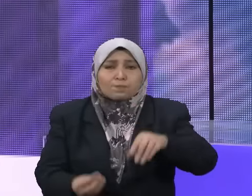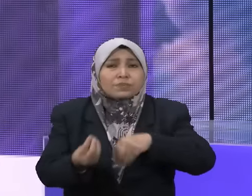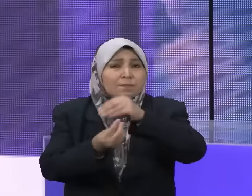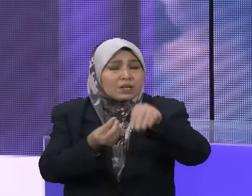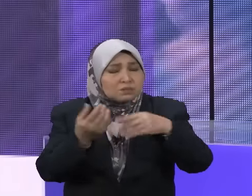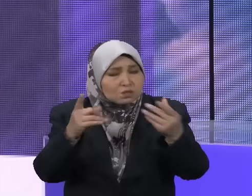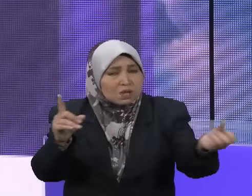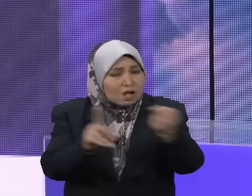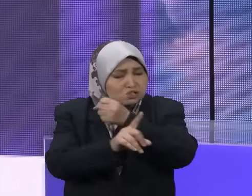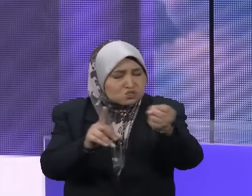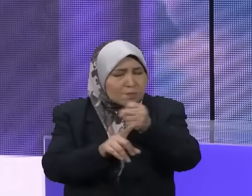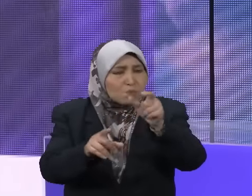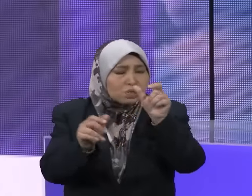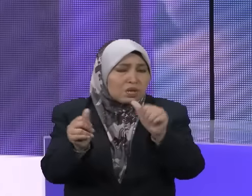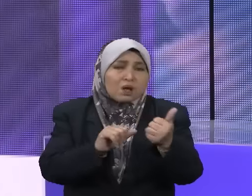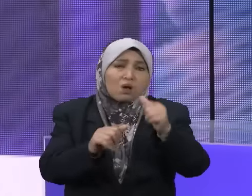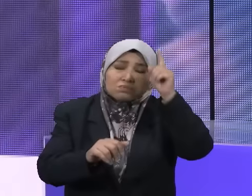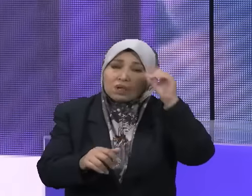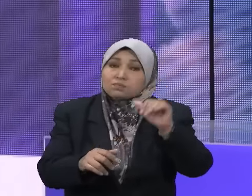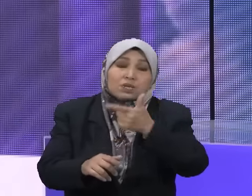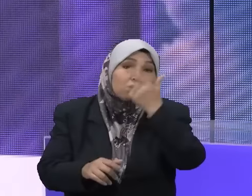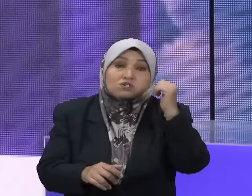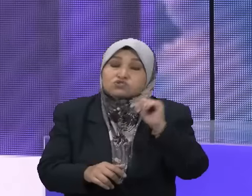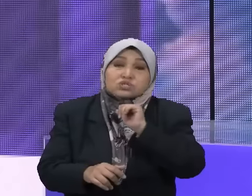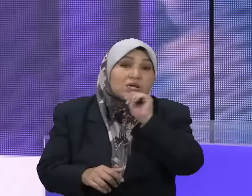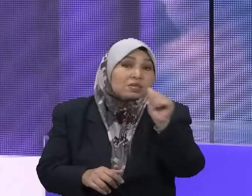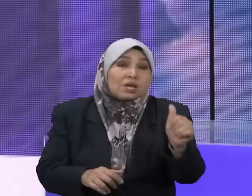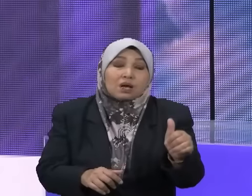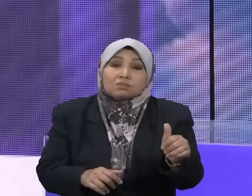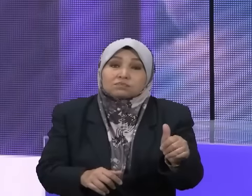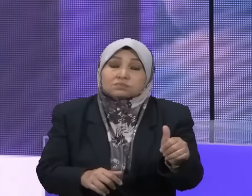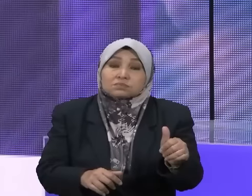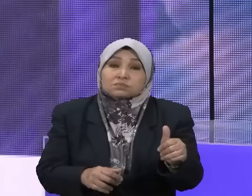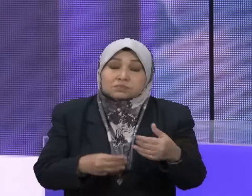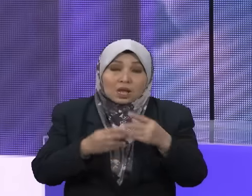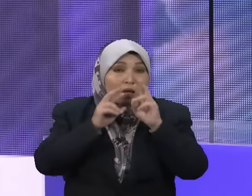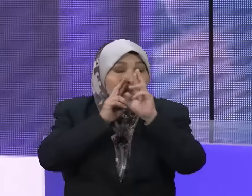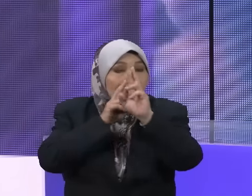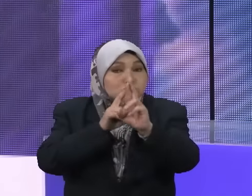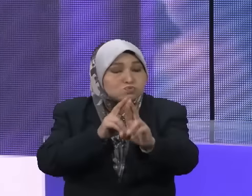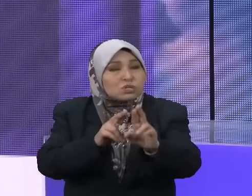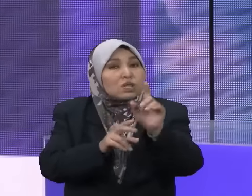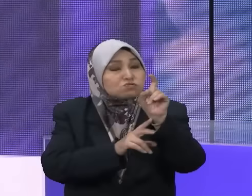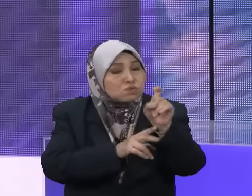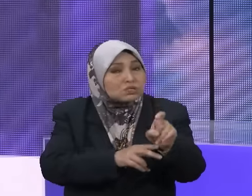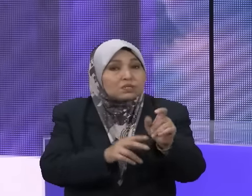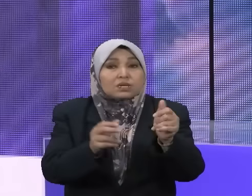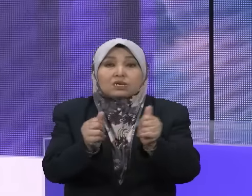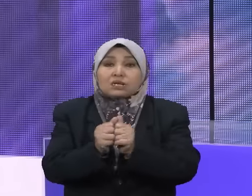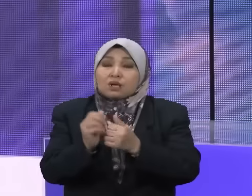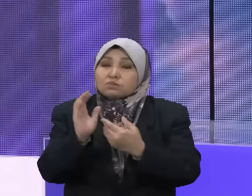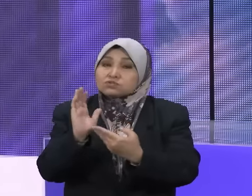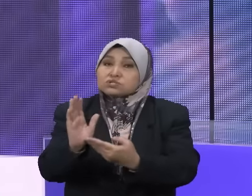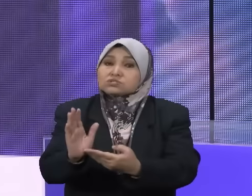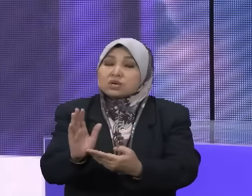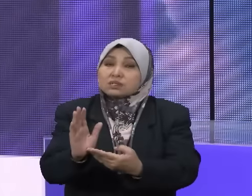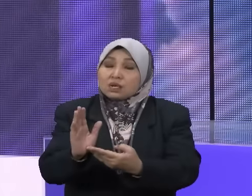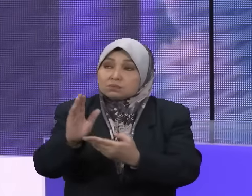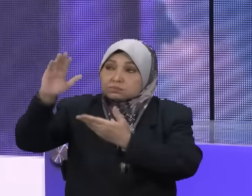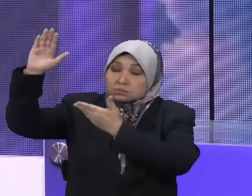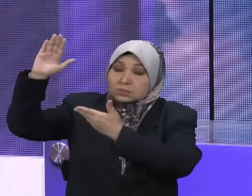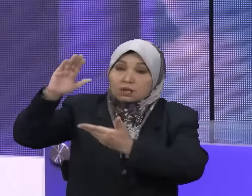diazab oleh Allah Subhanahu Wa Taala kerana tidak memberi respon yang sepatutnya dengan mukjizat yang turun